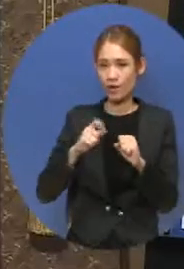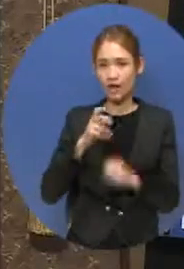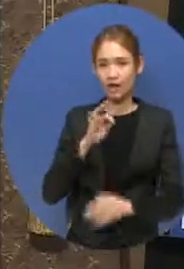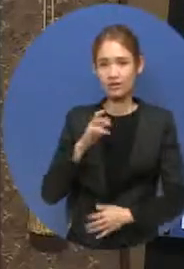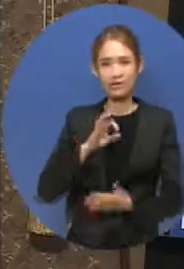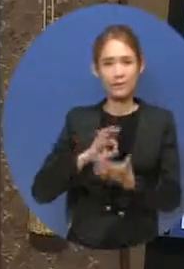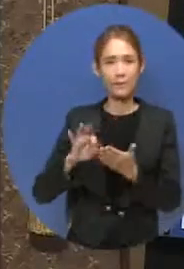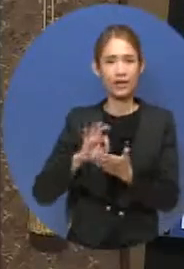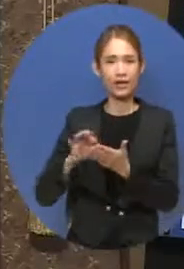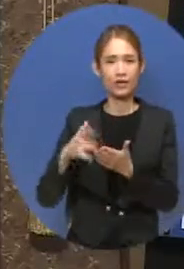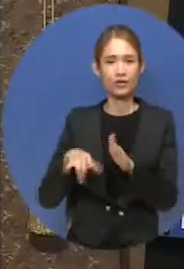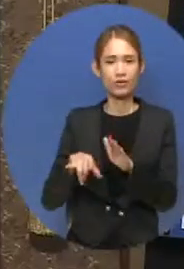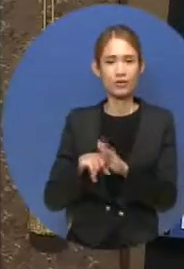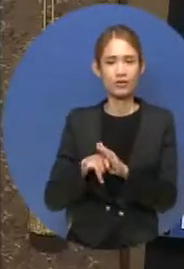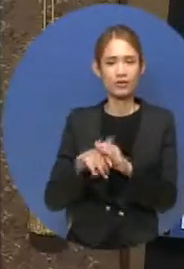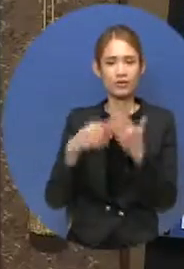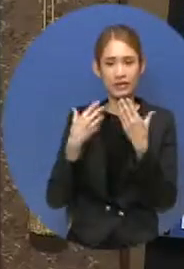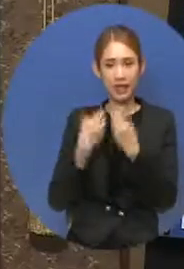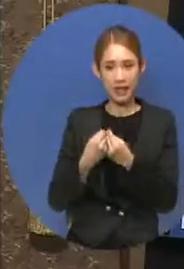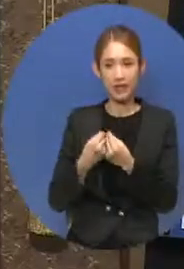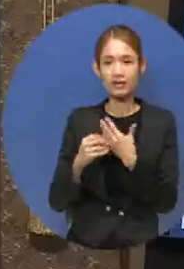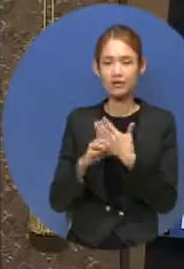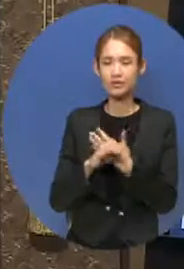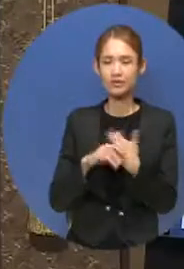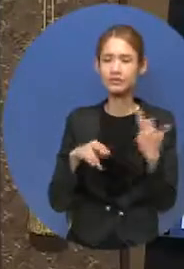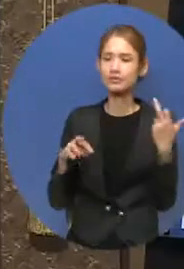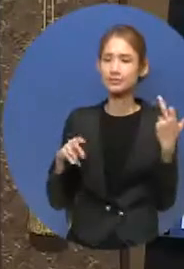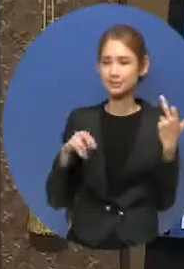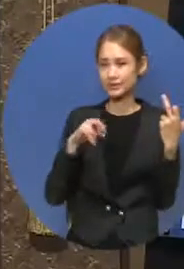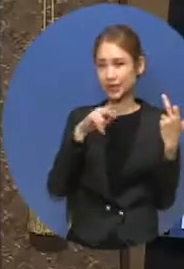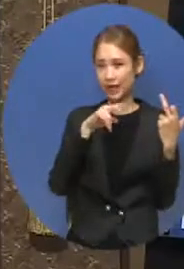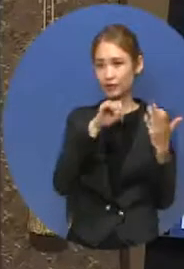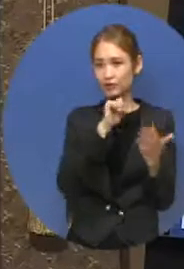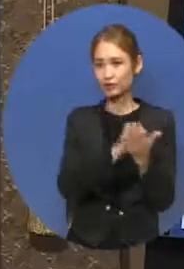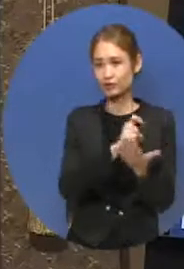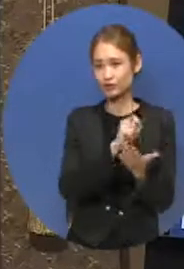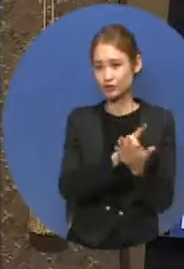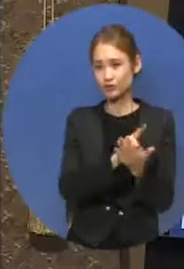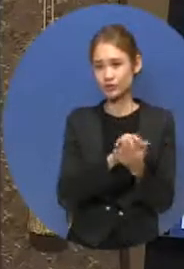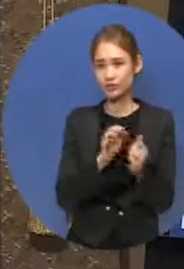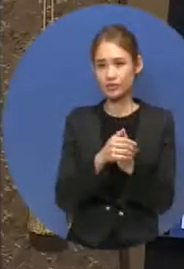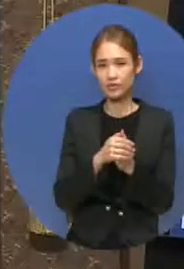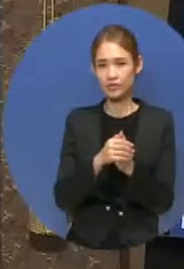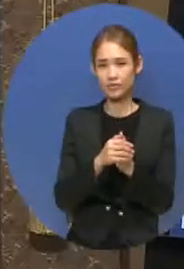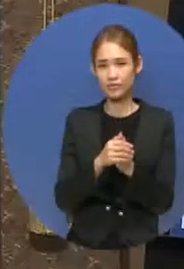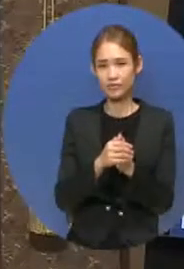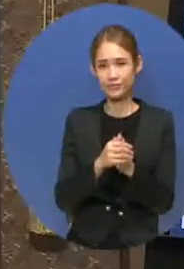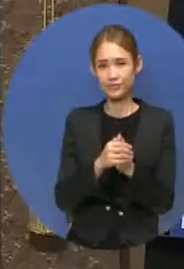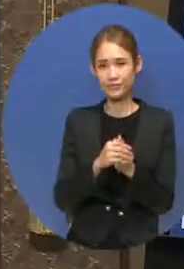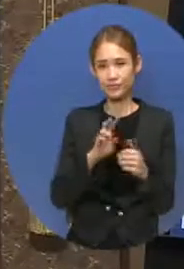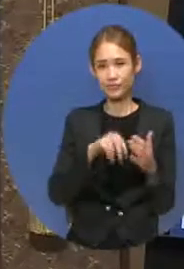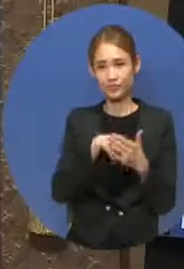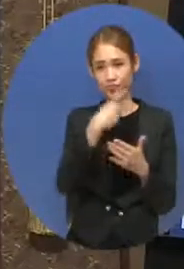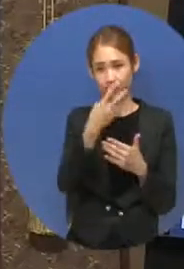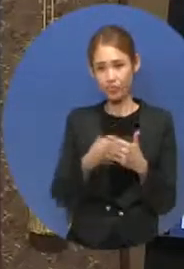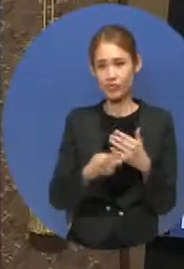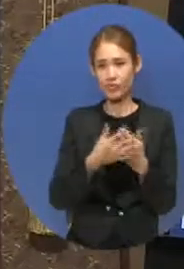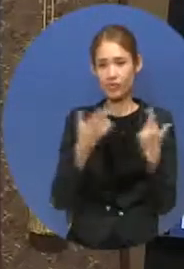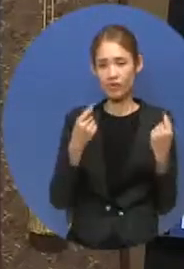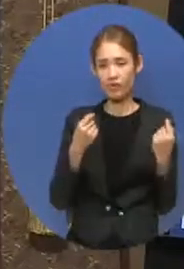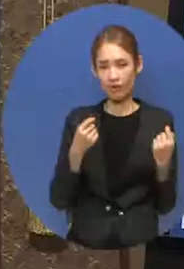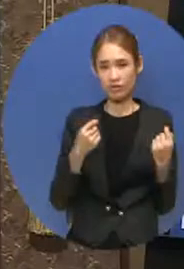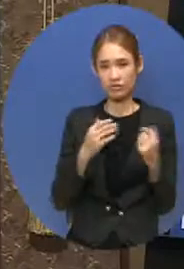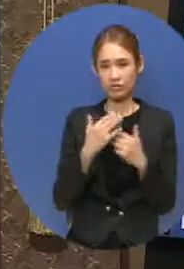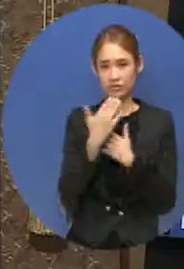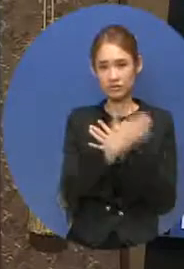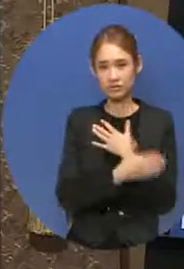에너지를 좀 소비할 수 있는 예를 들면 등산이라든지 축구라든지 뭐 트랙도 뭐 뛰게 한다거나 이런 반면에